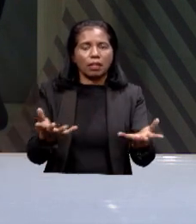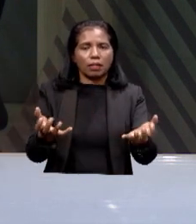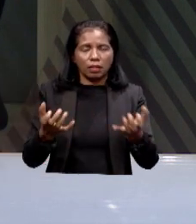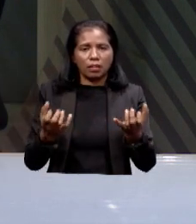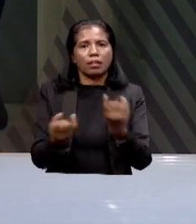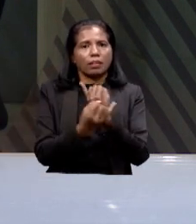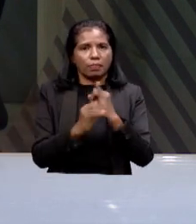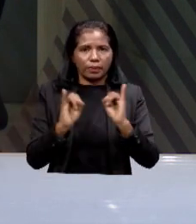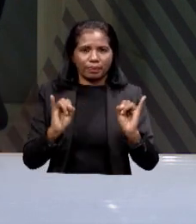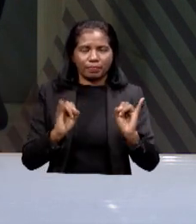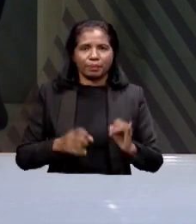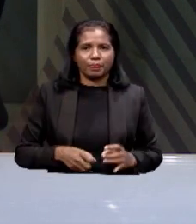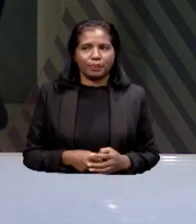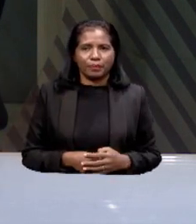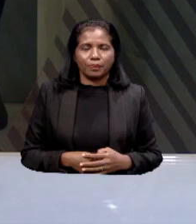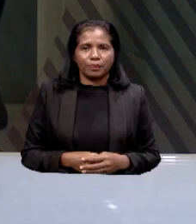rasika.